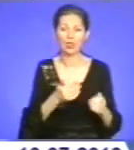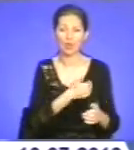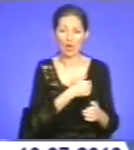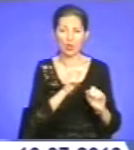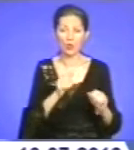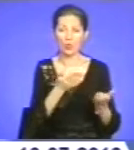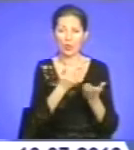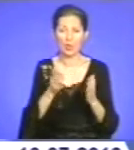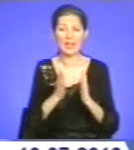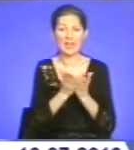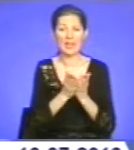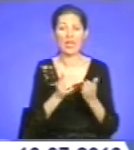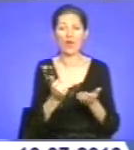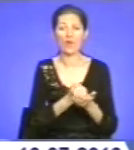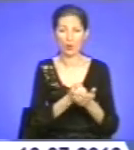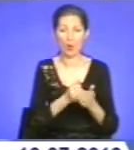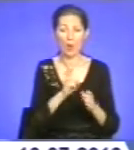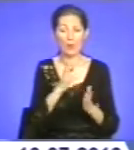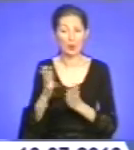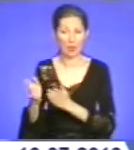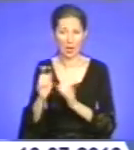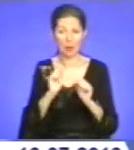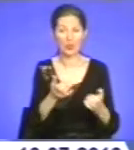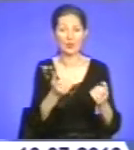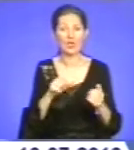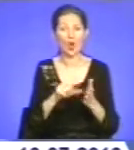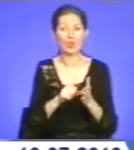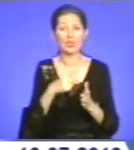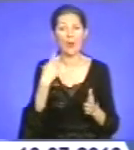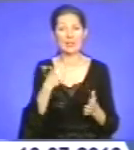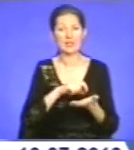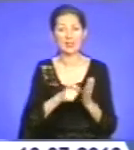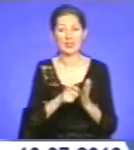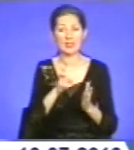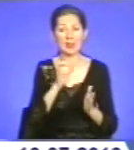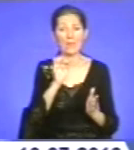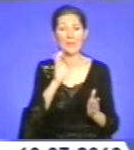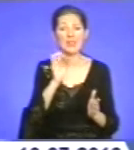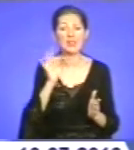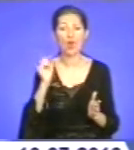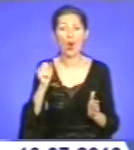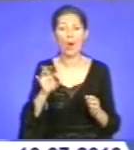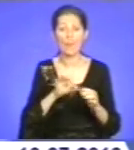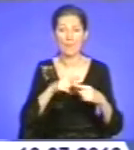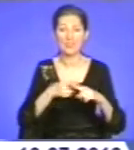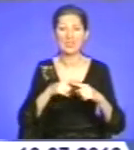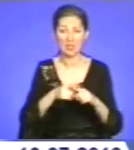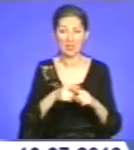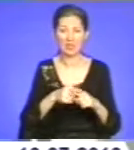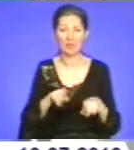бібліотеки, взяти участь у майстер-класах із бісероплетіння, а також ознайомитися з рухом вільного книгообігу. Детальніше в